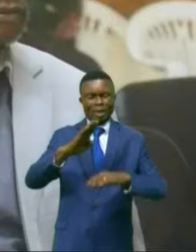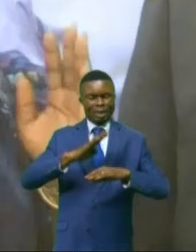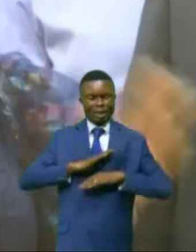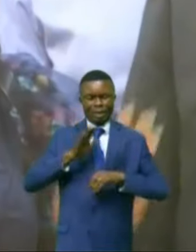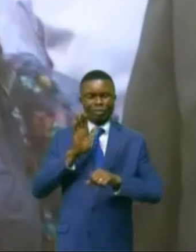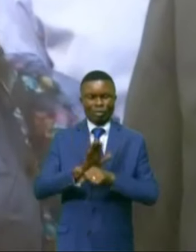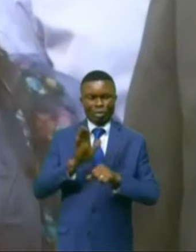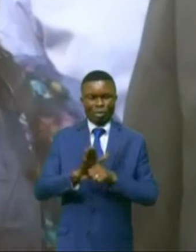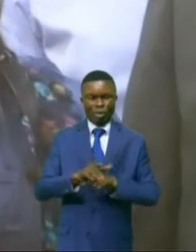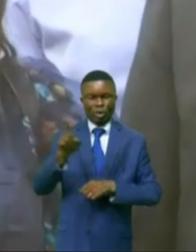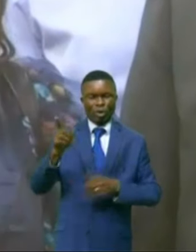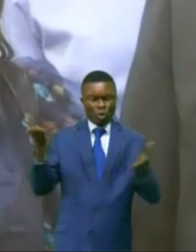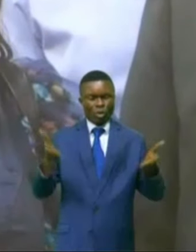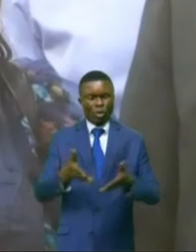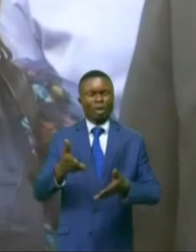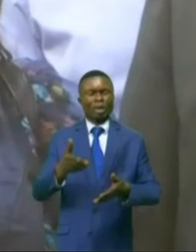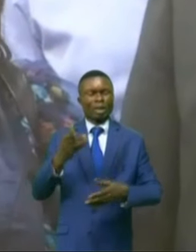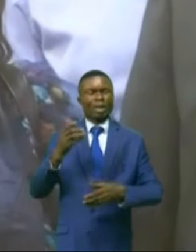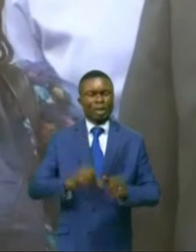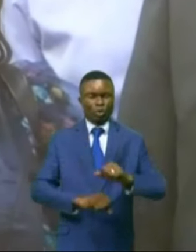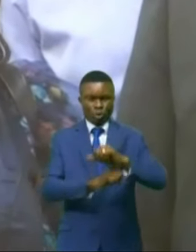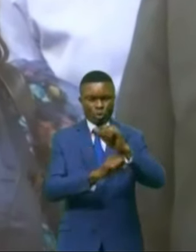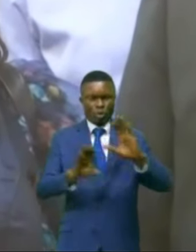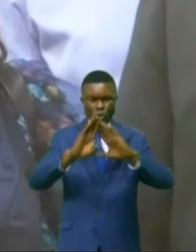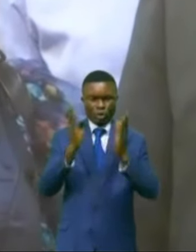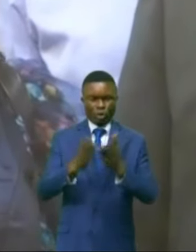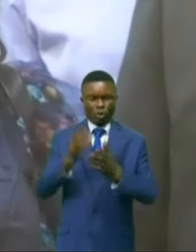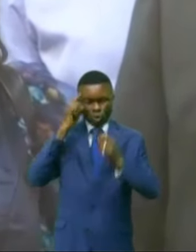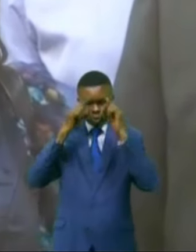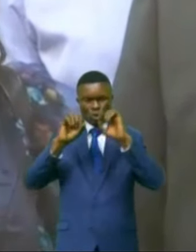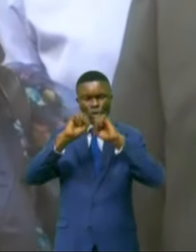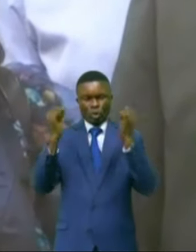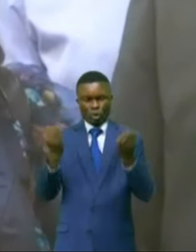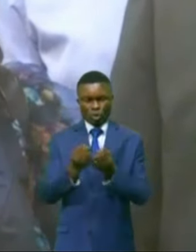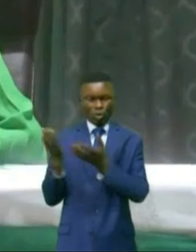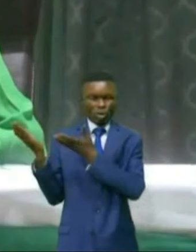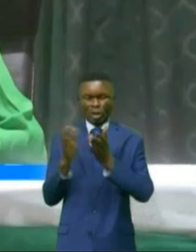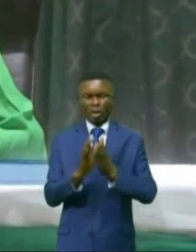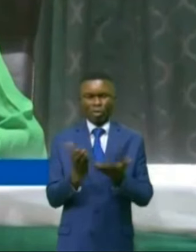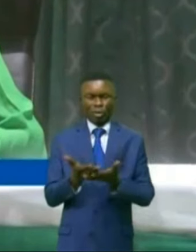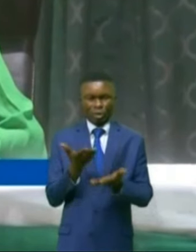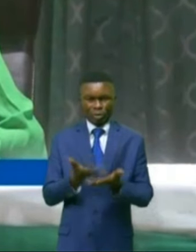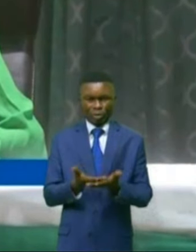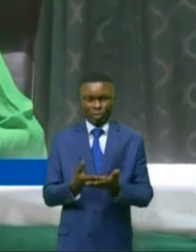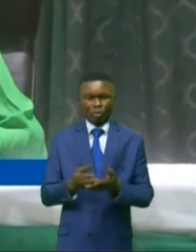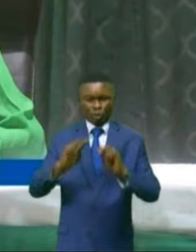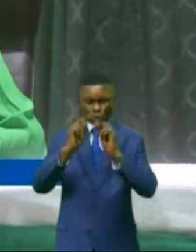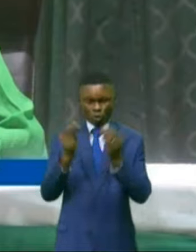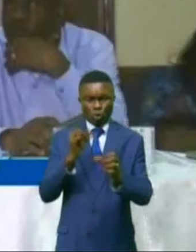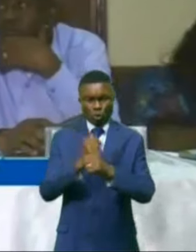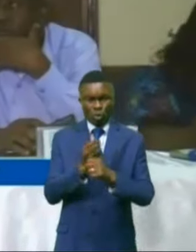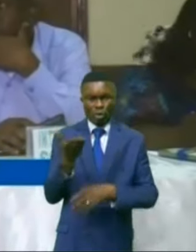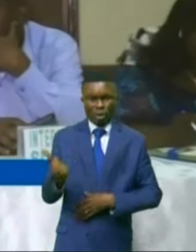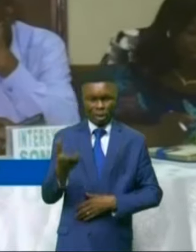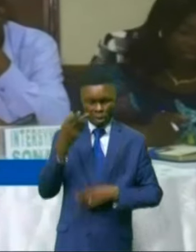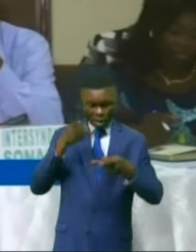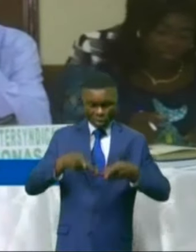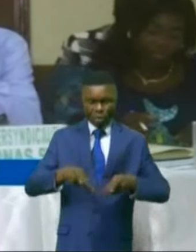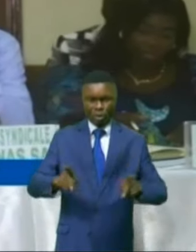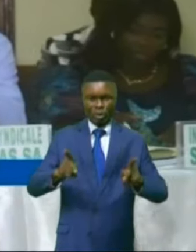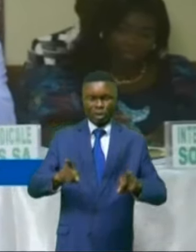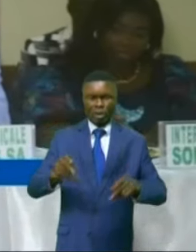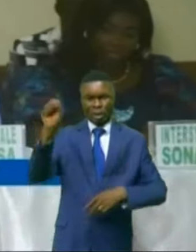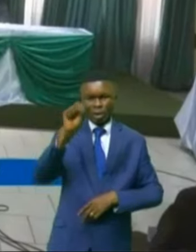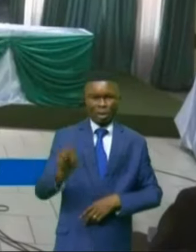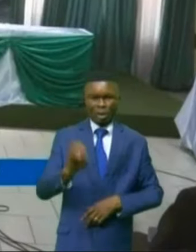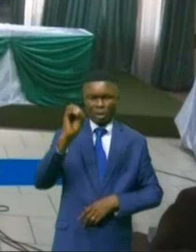Elle a toujours été là pour accompagner toutes les sociétés du portefeuille. Une commission va être mise en place pour permettre à la SONAS